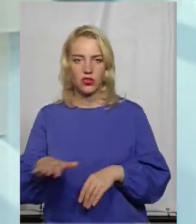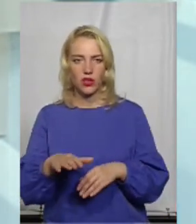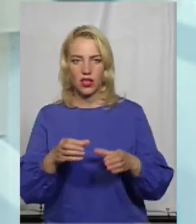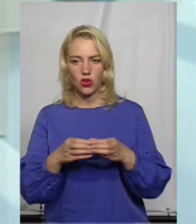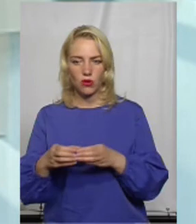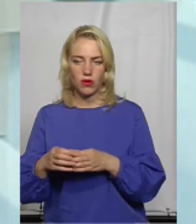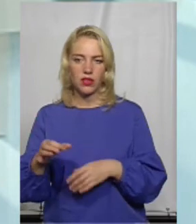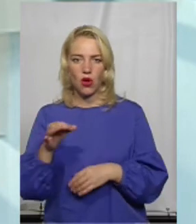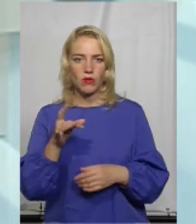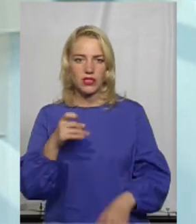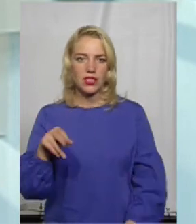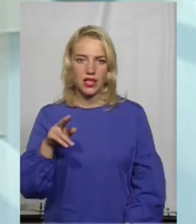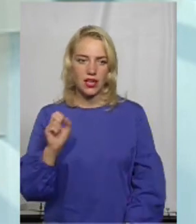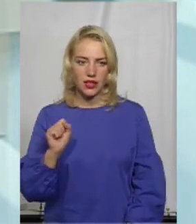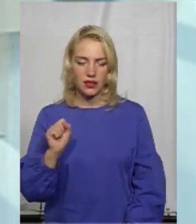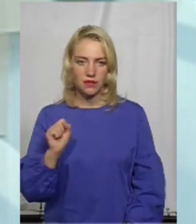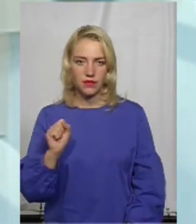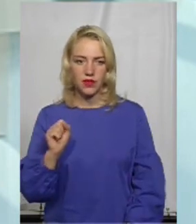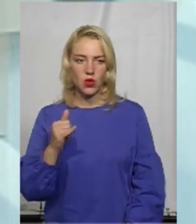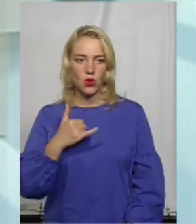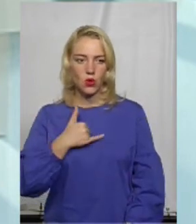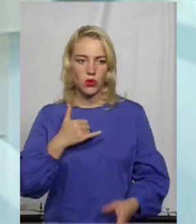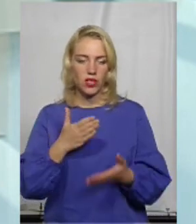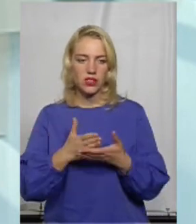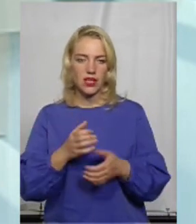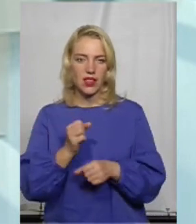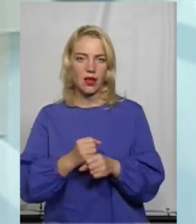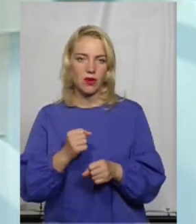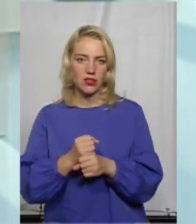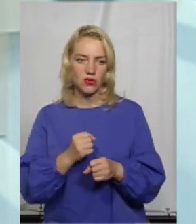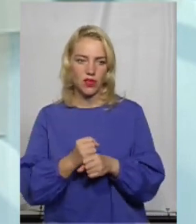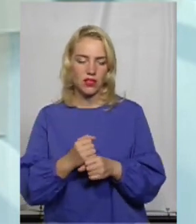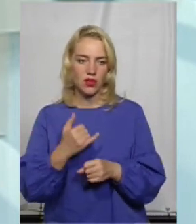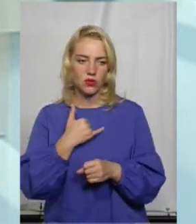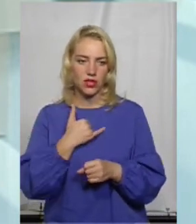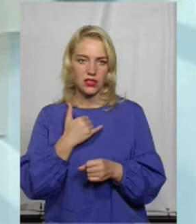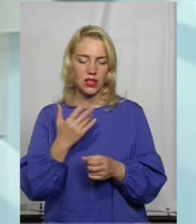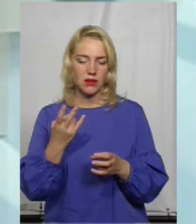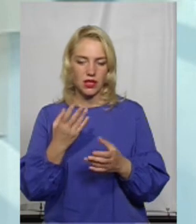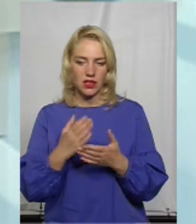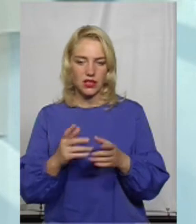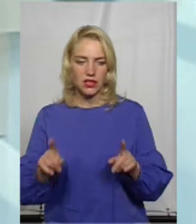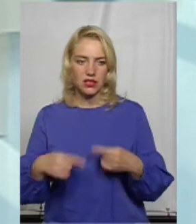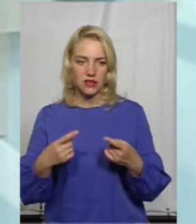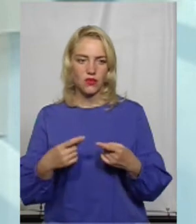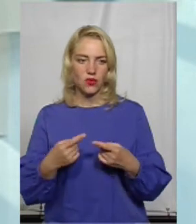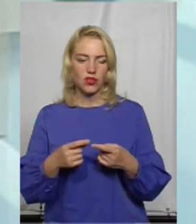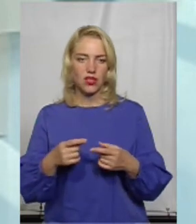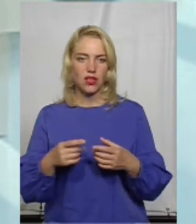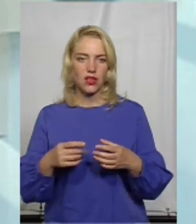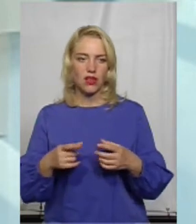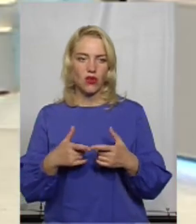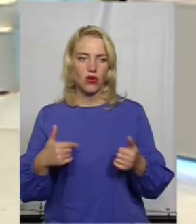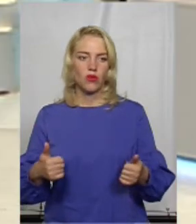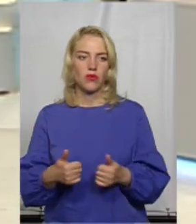громад, обласної ради. В нас є вже напрацювання, ми маємо створені міжфракційні об'єднання. Я думаю,